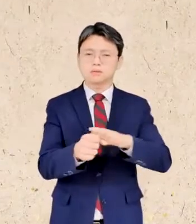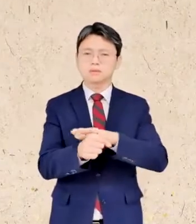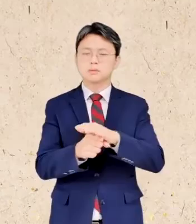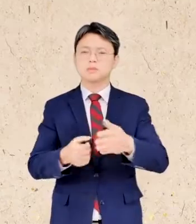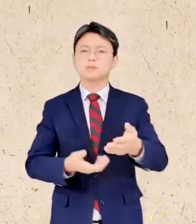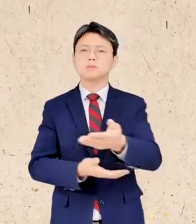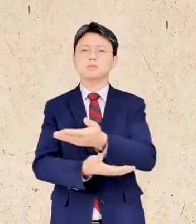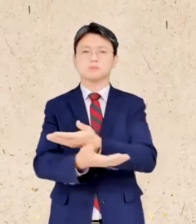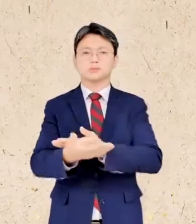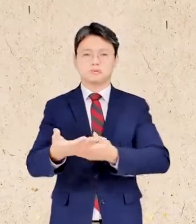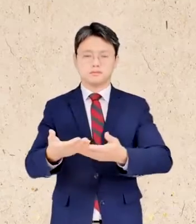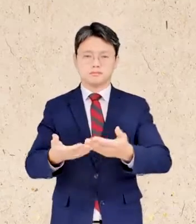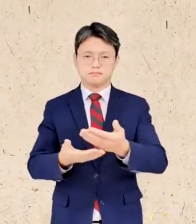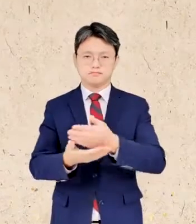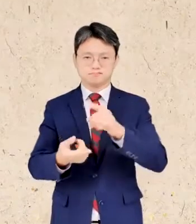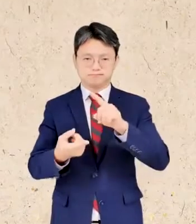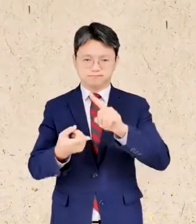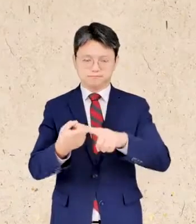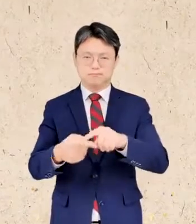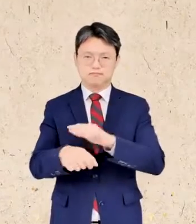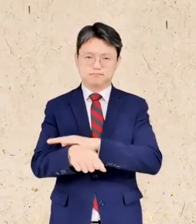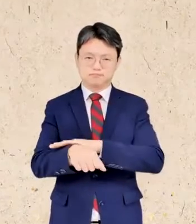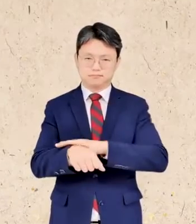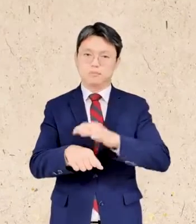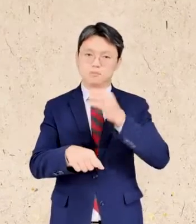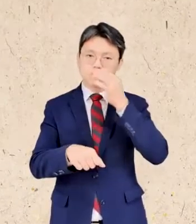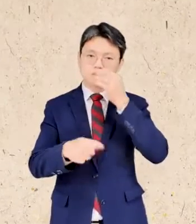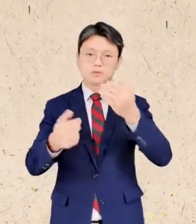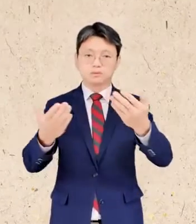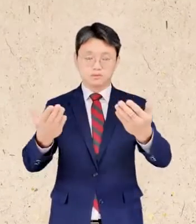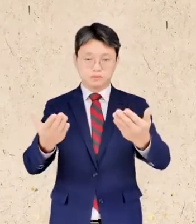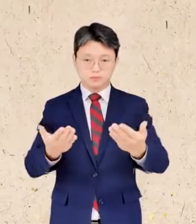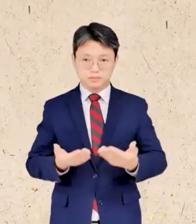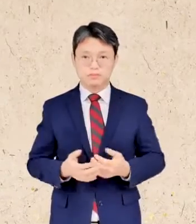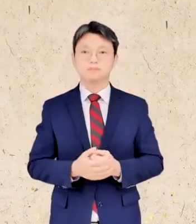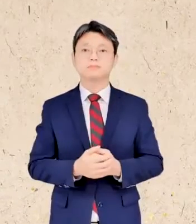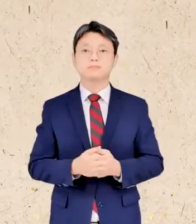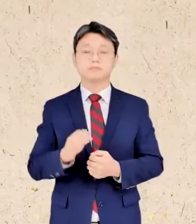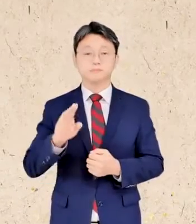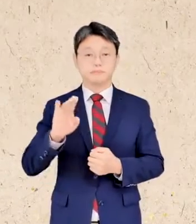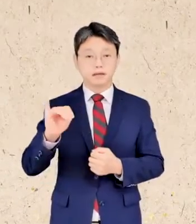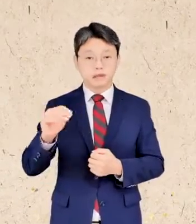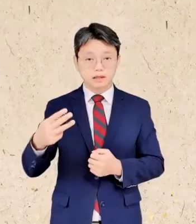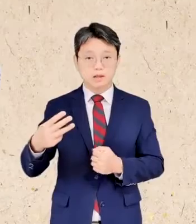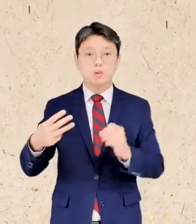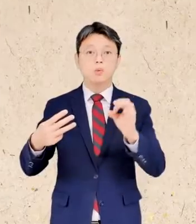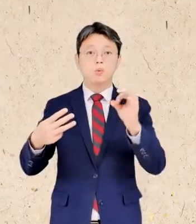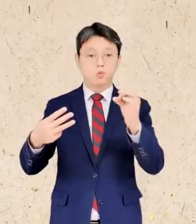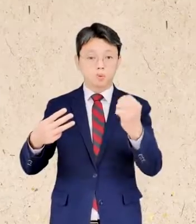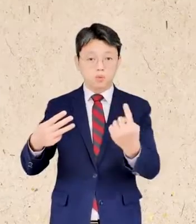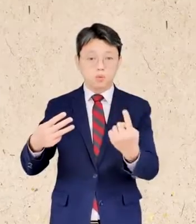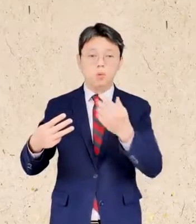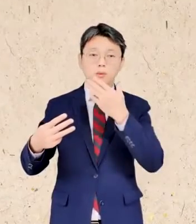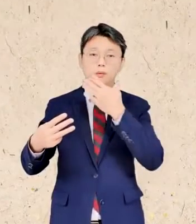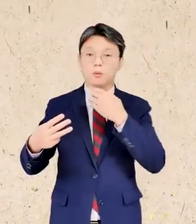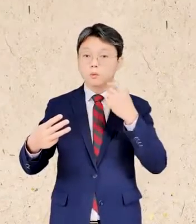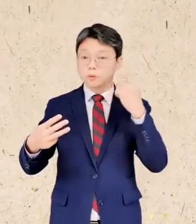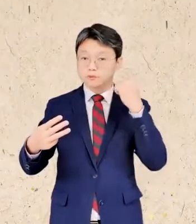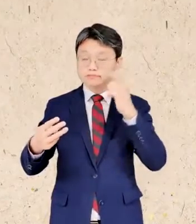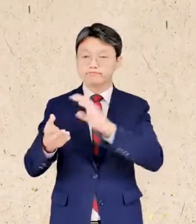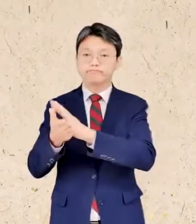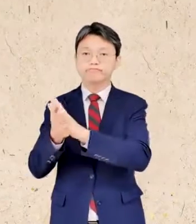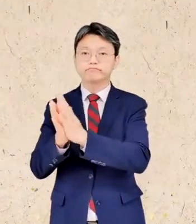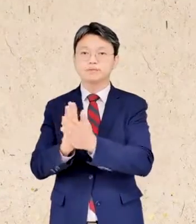교제를 누리도록 이끈다는 것을 잘 보여줍니다. 특히 빌레몬과 오네시모 사이에서 이 복음으로 변화된